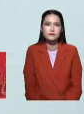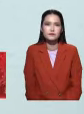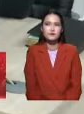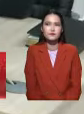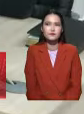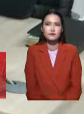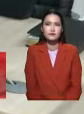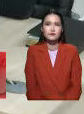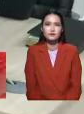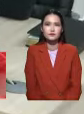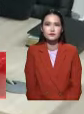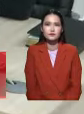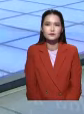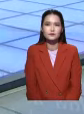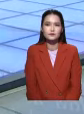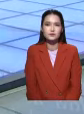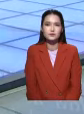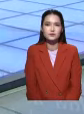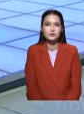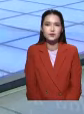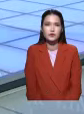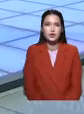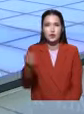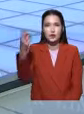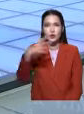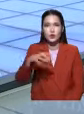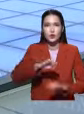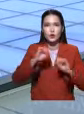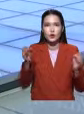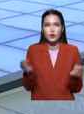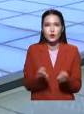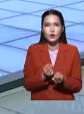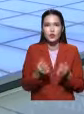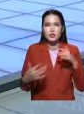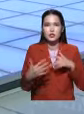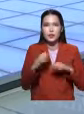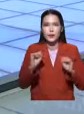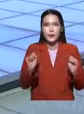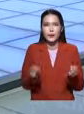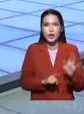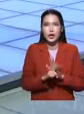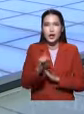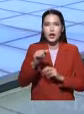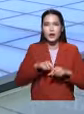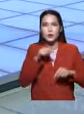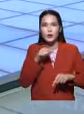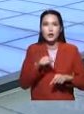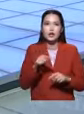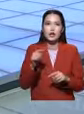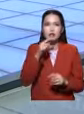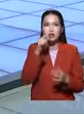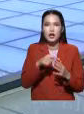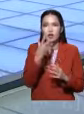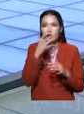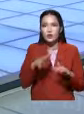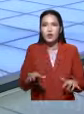Иневатова, Астана Таймс. Күн суып, бойымыз тоңа бастады. Мұндайда көңілге қаяу түспеу үшін біреудің